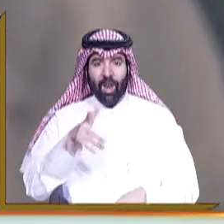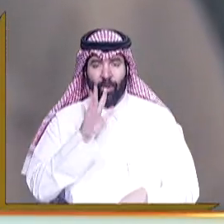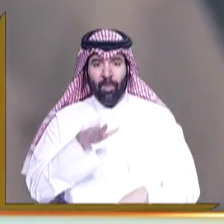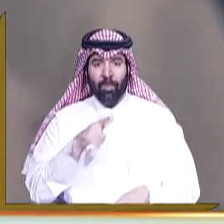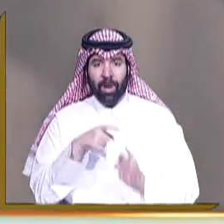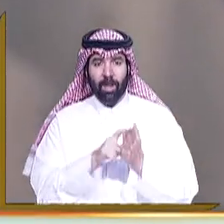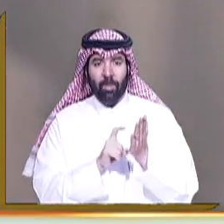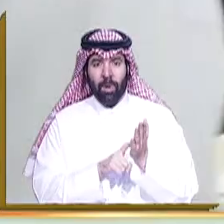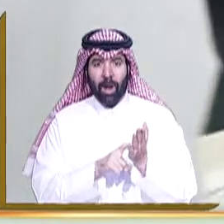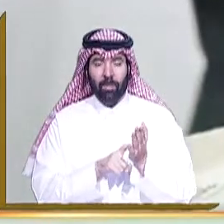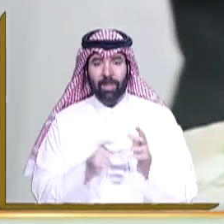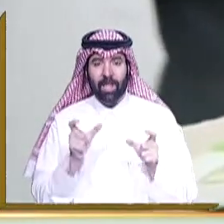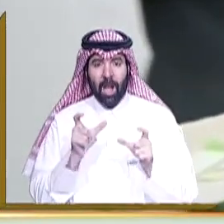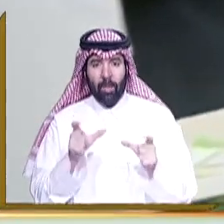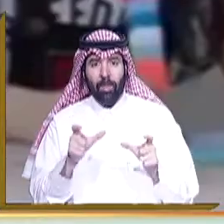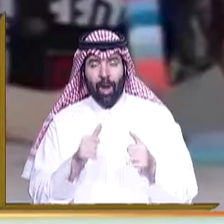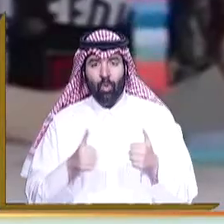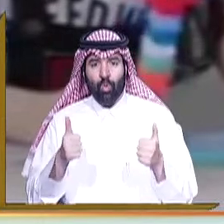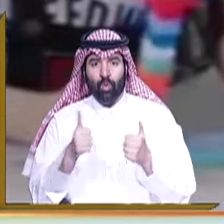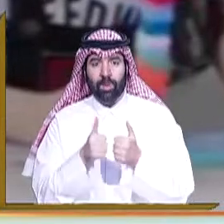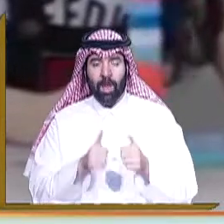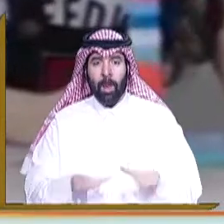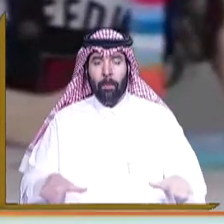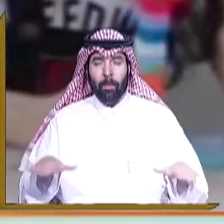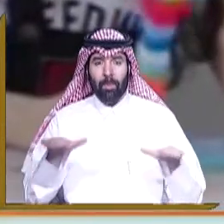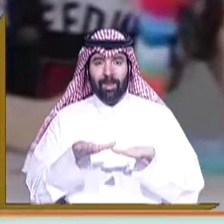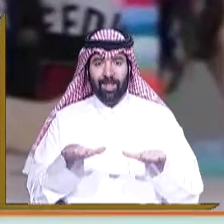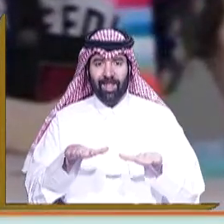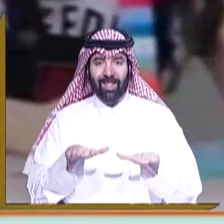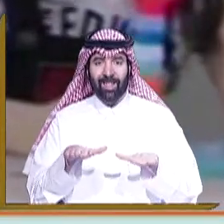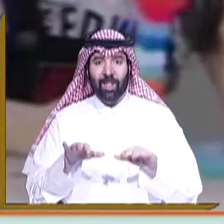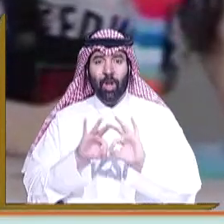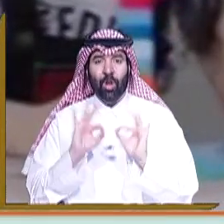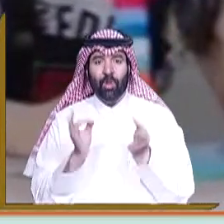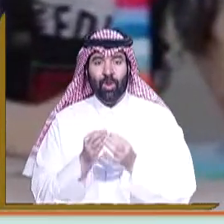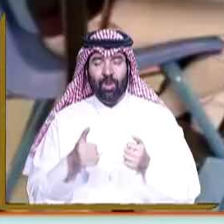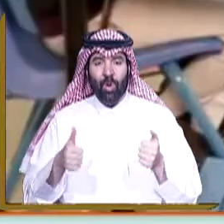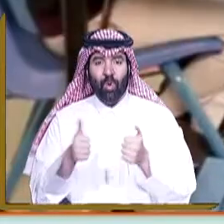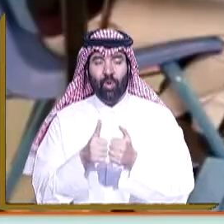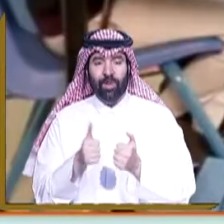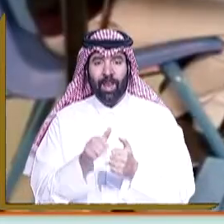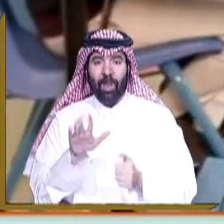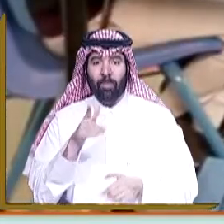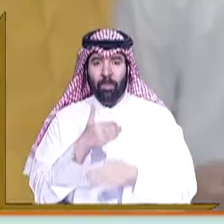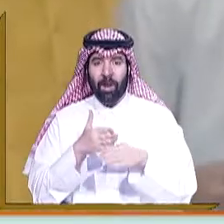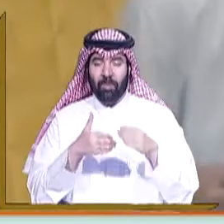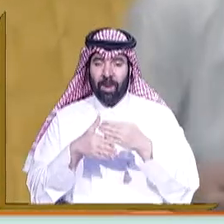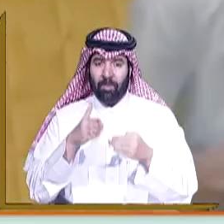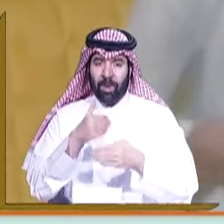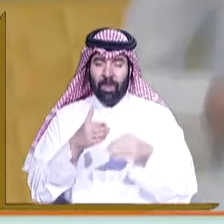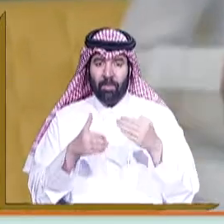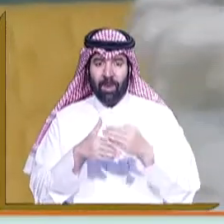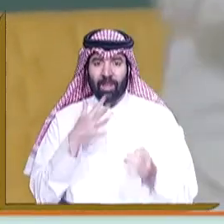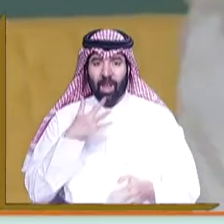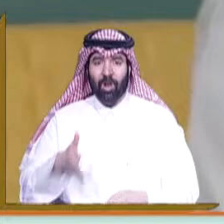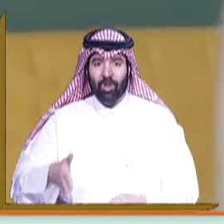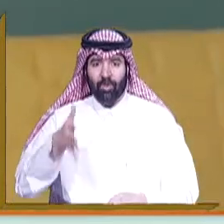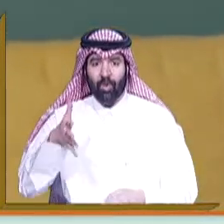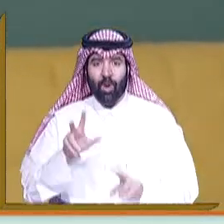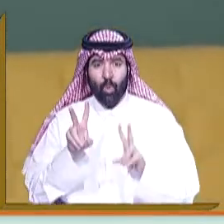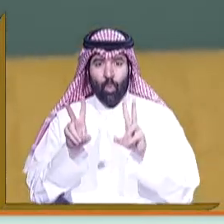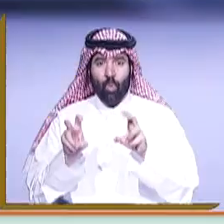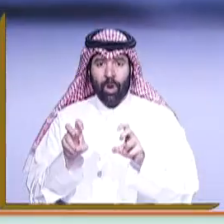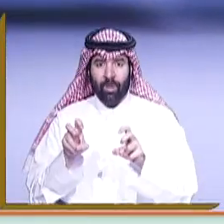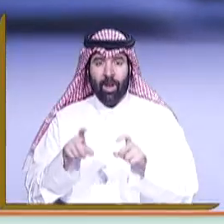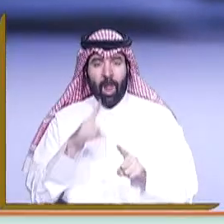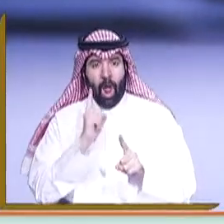برامج كالأمان الأسري ومجلس شؤون الأسرة، وكذلك مشاريع الاستراتيجية الوطنية للطفولة ومكافحة